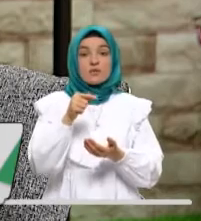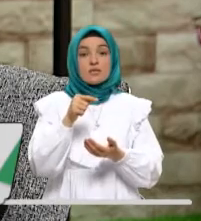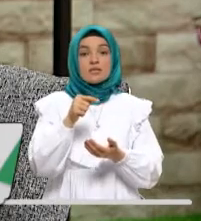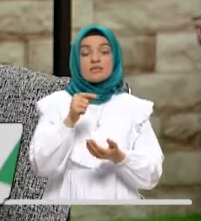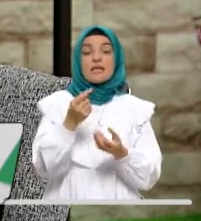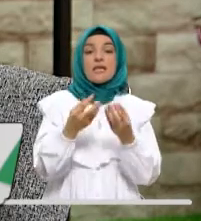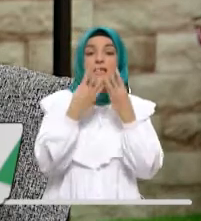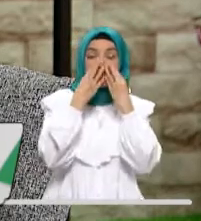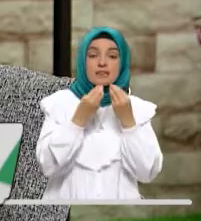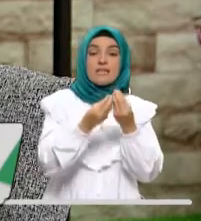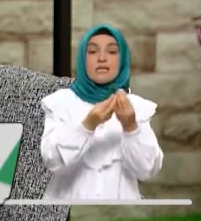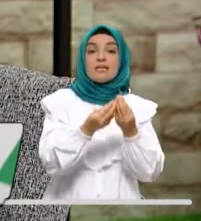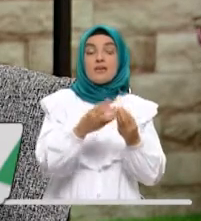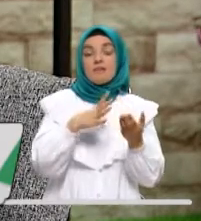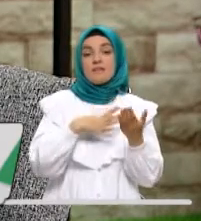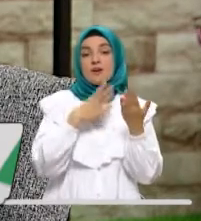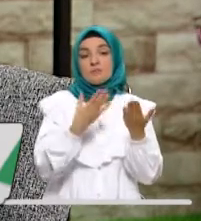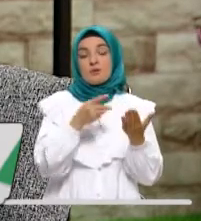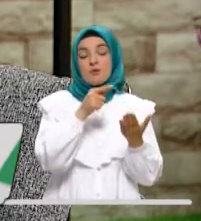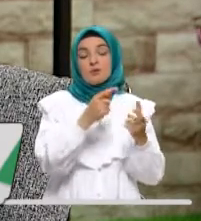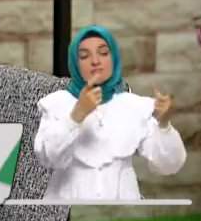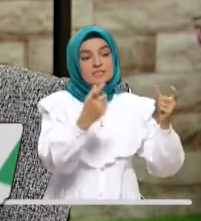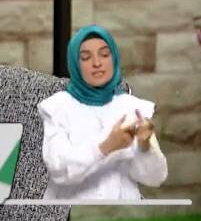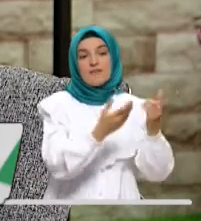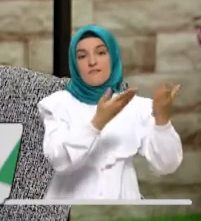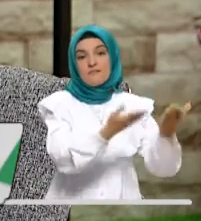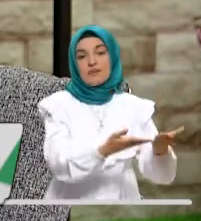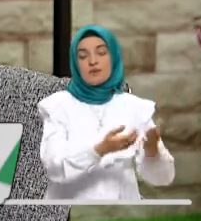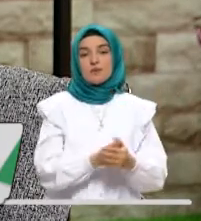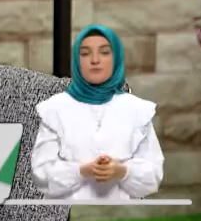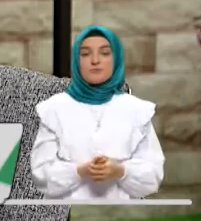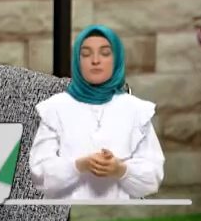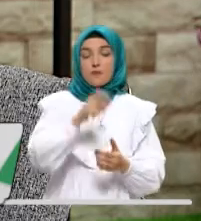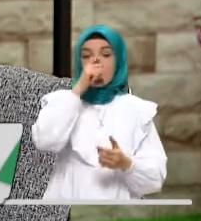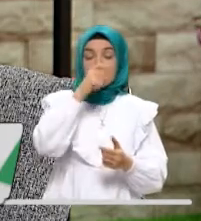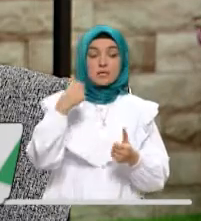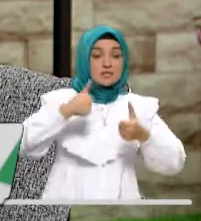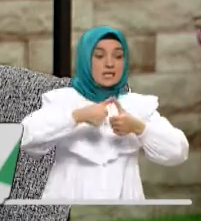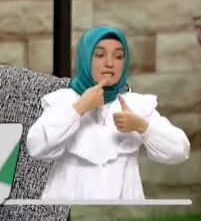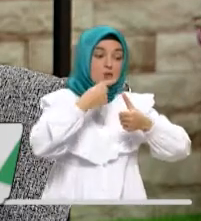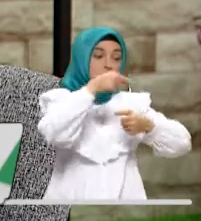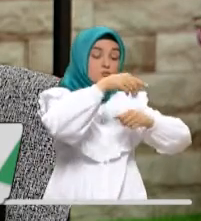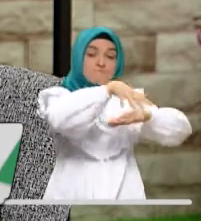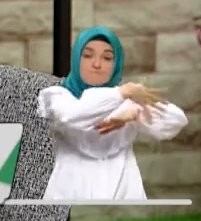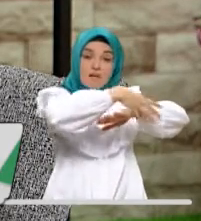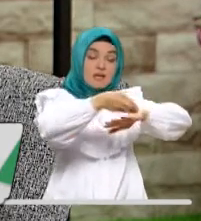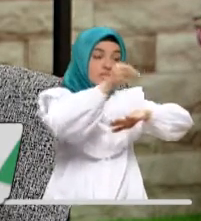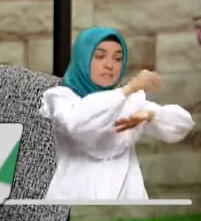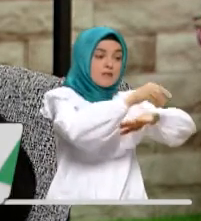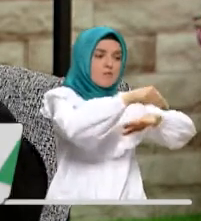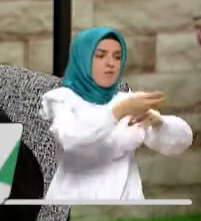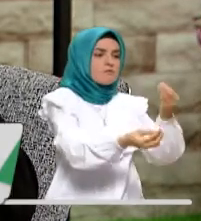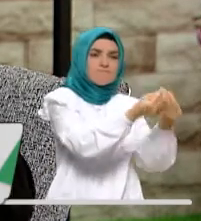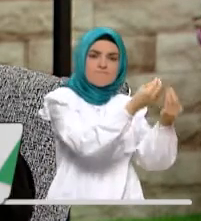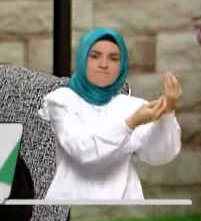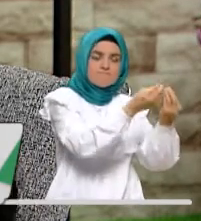Onlara verilen hediyeler mesela eşi ona bir yeri temlik ediyor. Padişah eşi diyor ki şu mahalle senin. Burayı ekiyorsun, biçiyorsun. Hemen